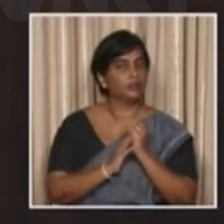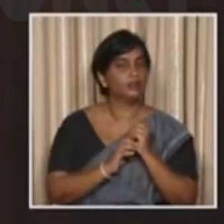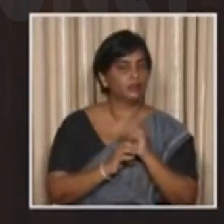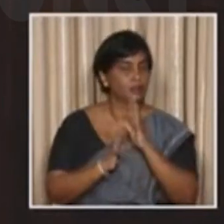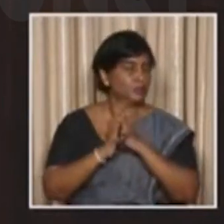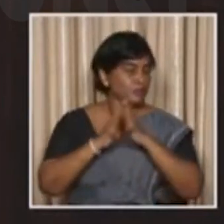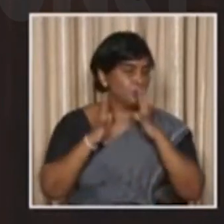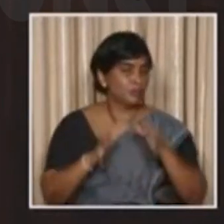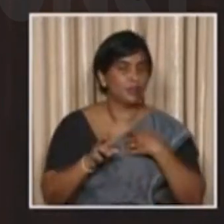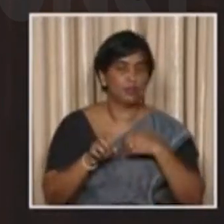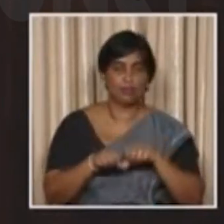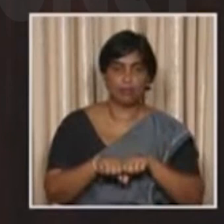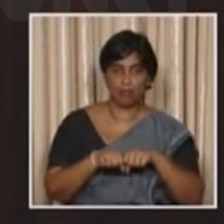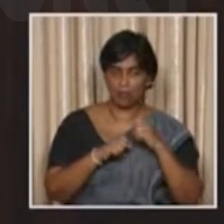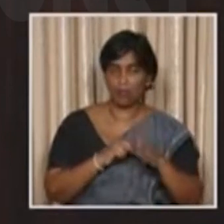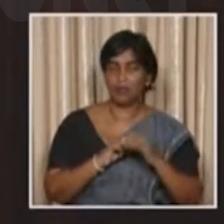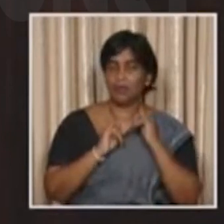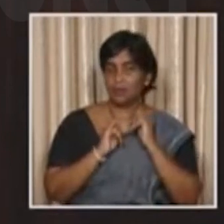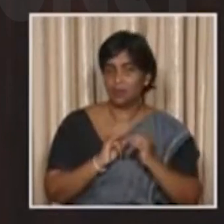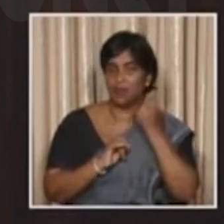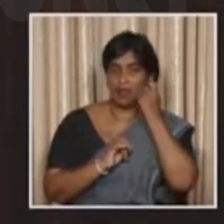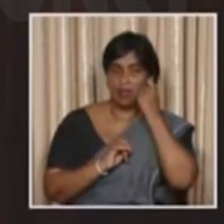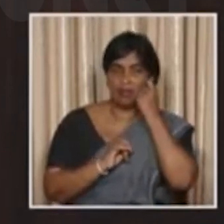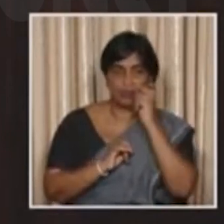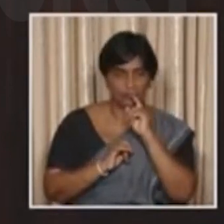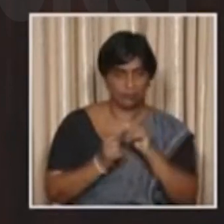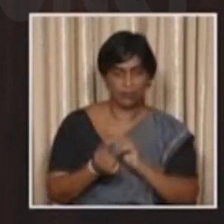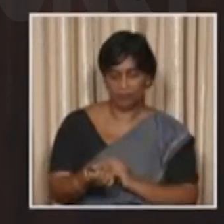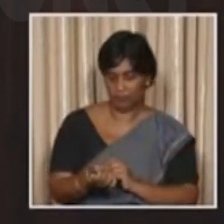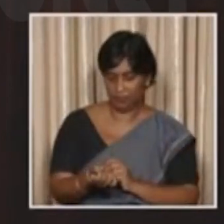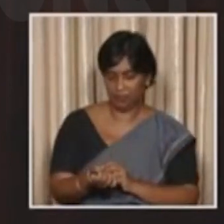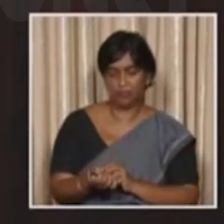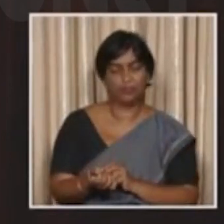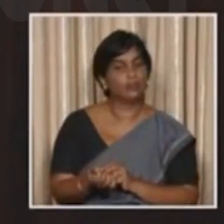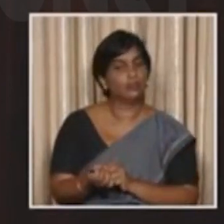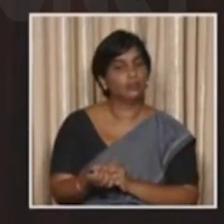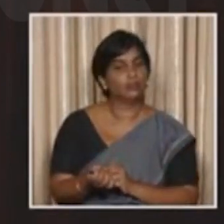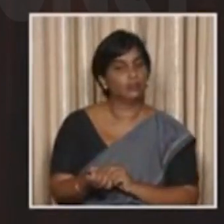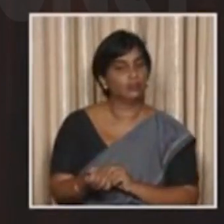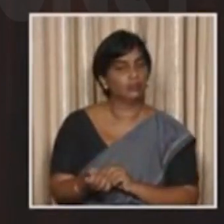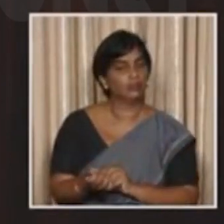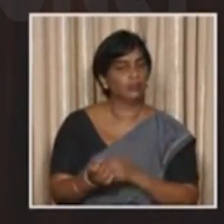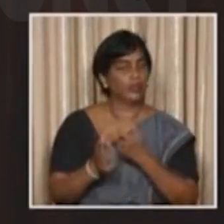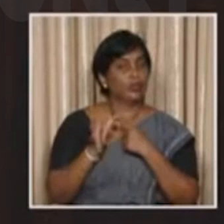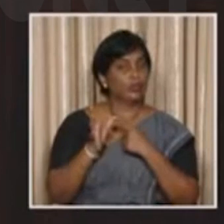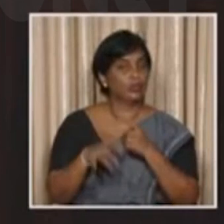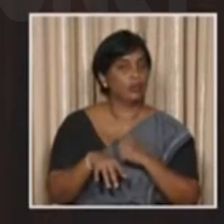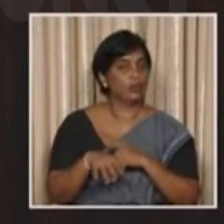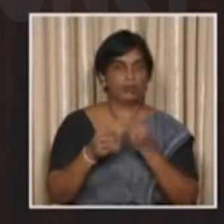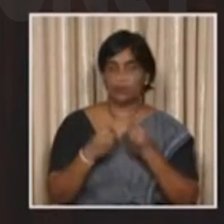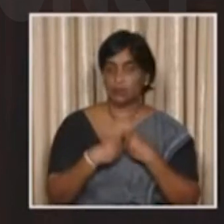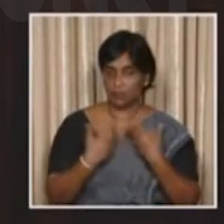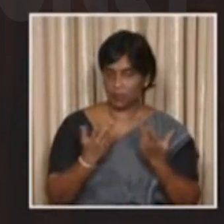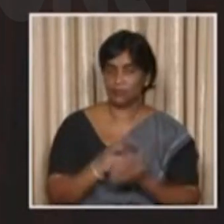ලෙස උල්ලංඝනය වෙන ලෙස අභූත චෝදනා කීපයක් එල්ල වී තිබුණා. ඒ සඳහා පිළිතුරු දීමට කාලයක් මට ලැබුණේ